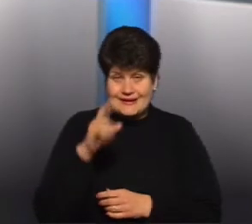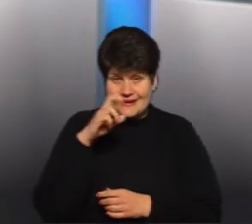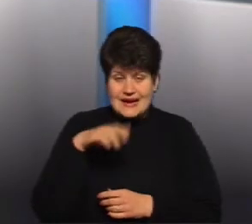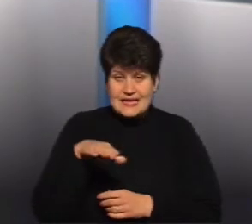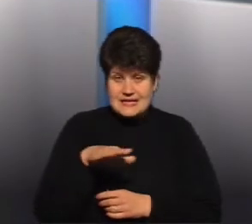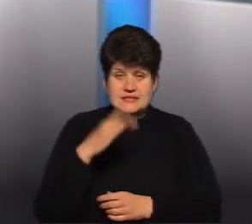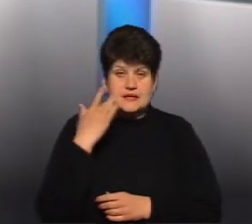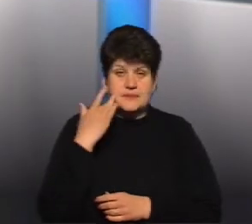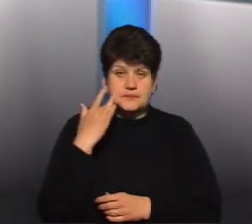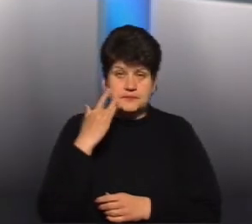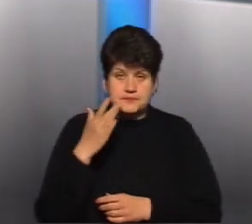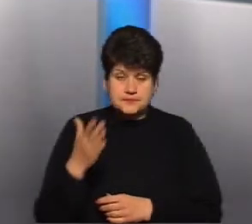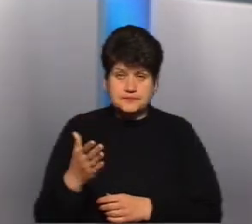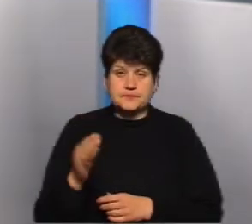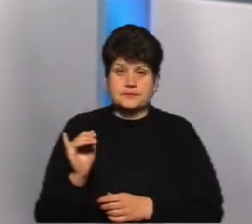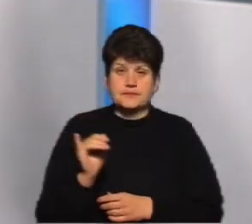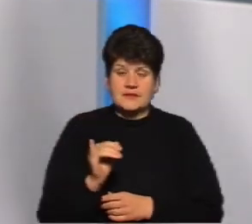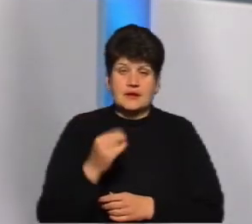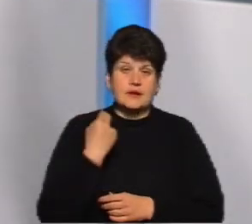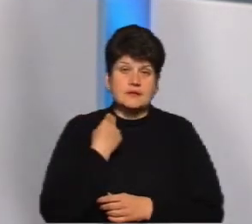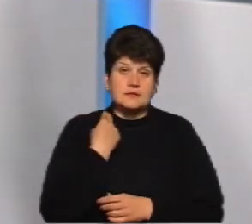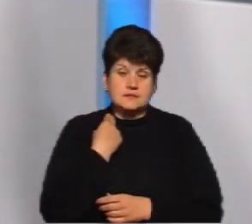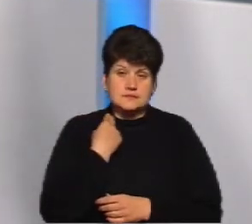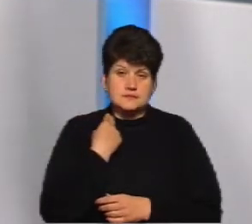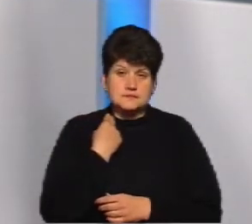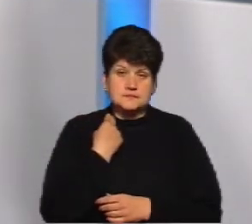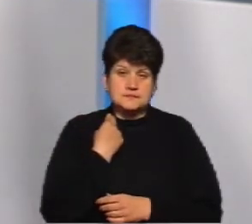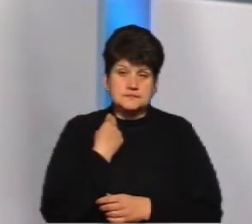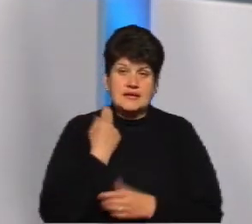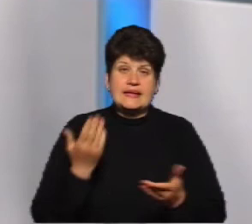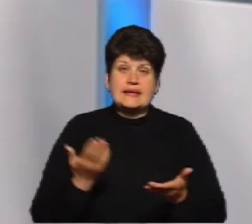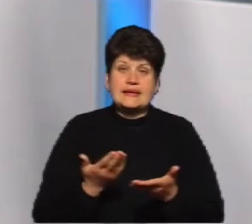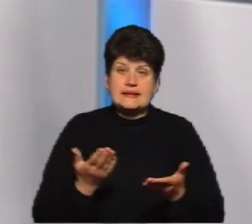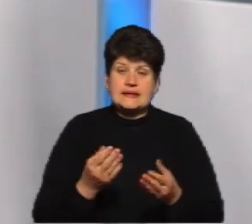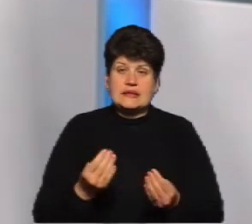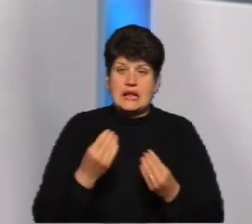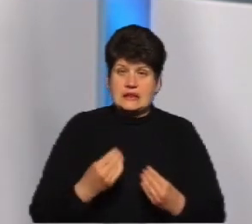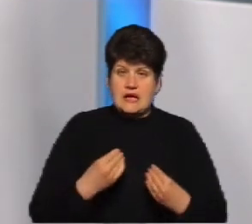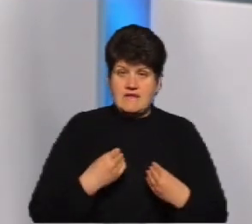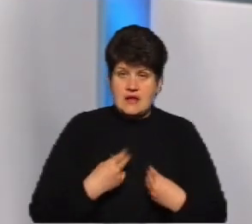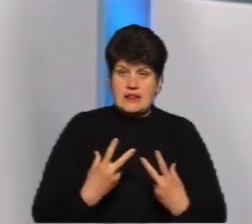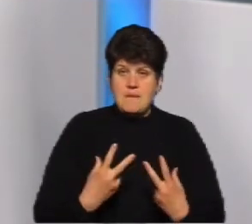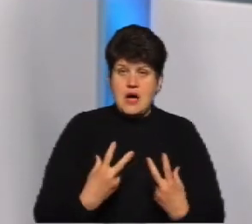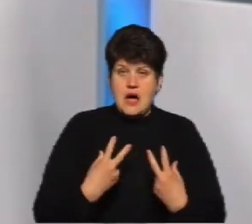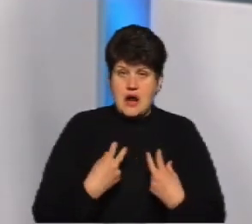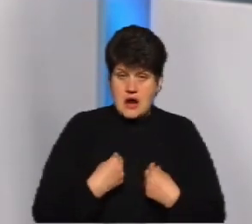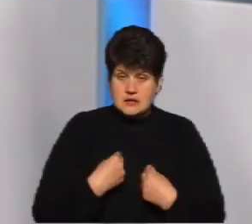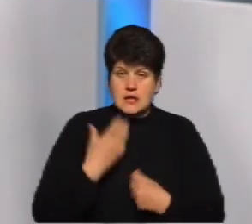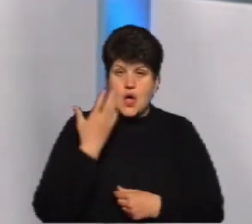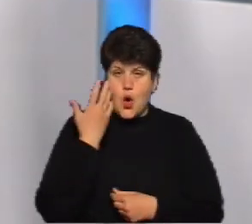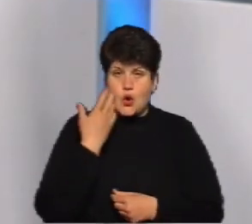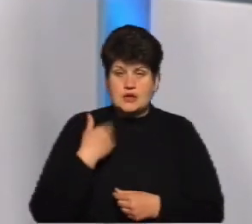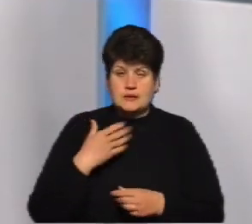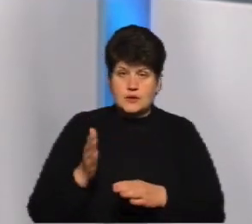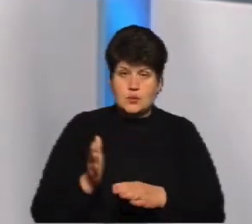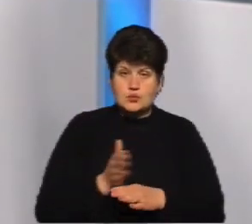Штати Америки і Велика Британія, які надавали нам гарантії, коли ми позбавились третій